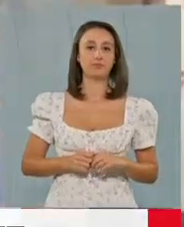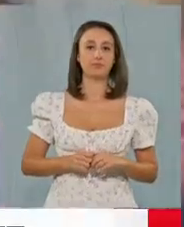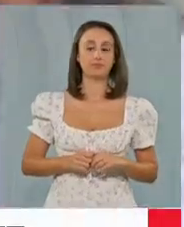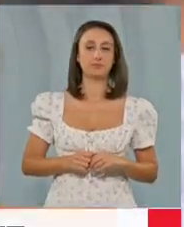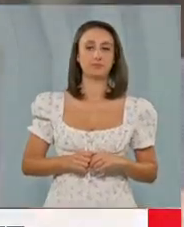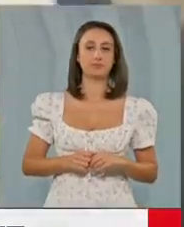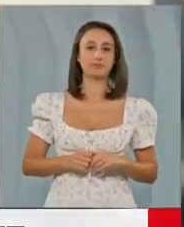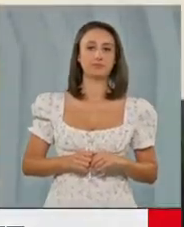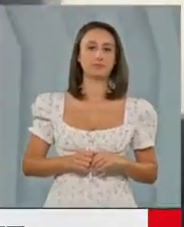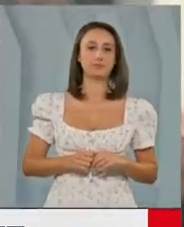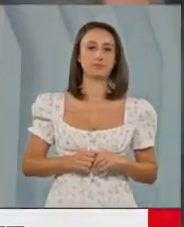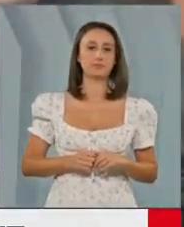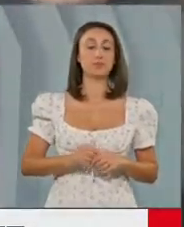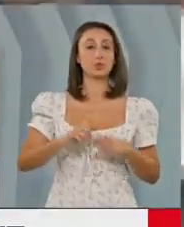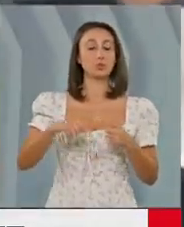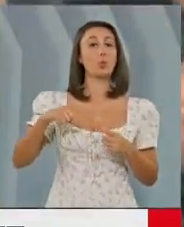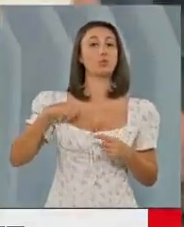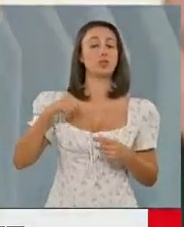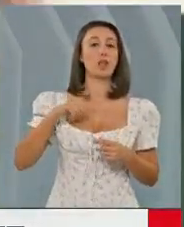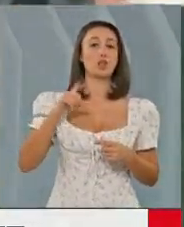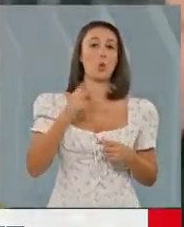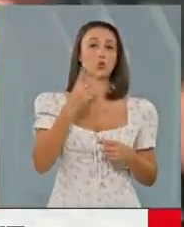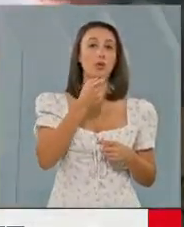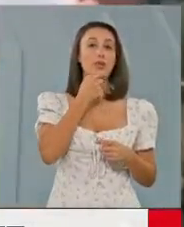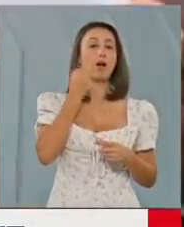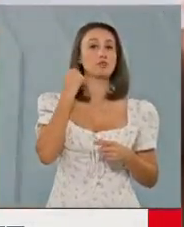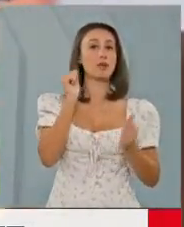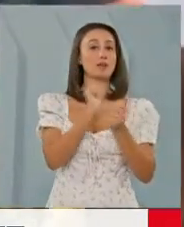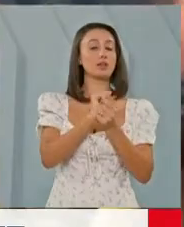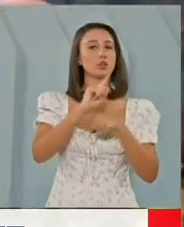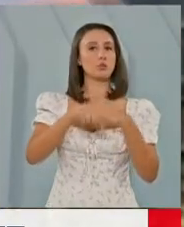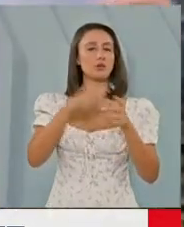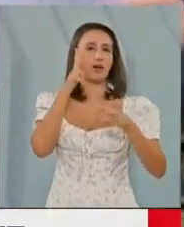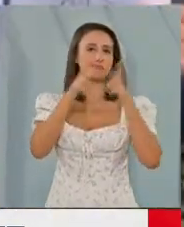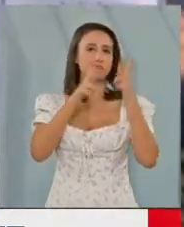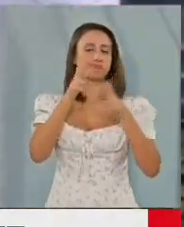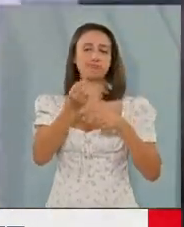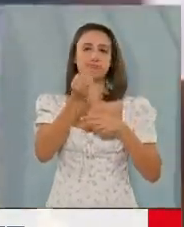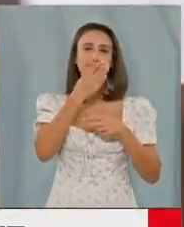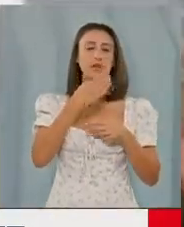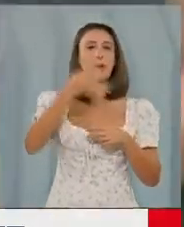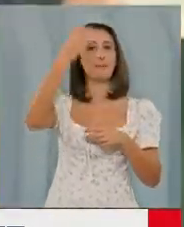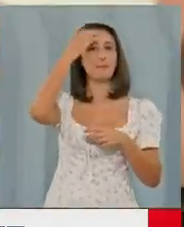lui Charles al III-lea. Mai apoi, un tânăr de 22 de ani a fost arestat după ce l-au huiduit pe prințul